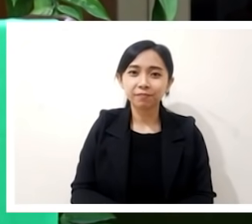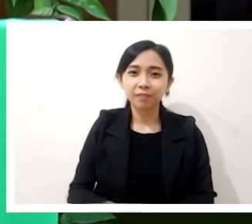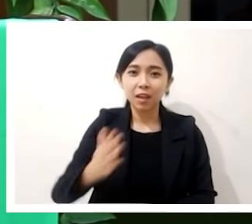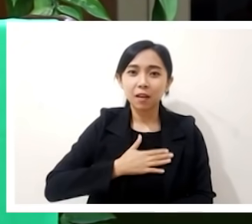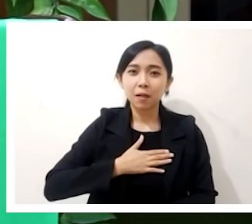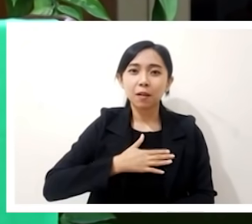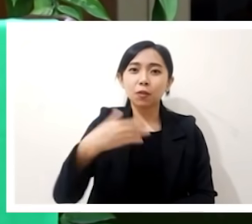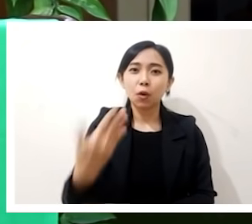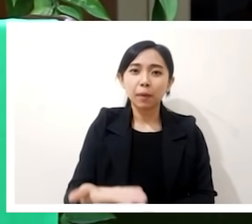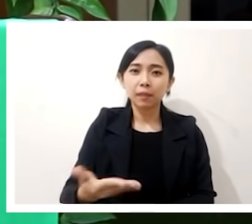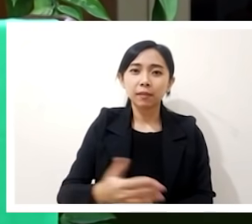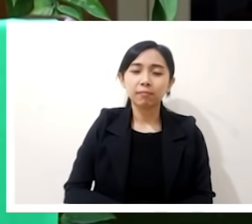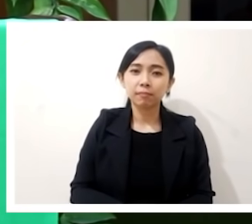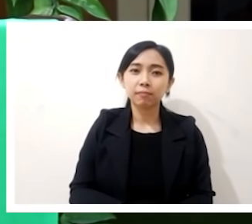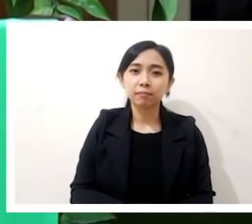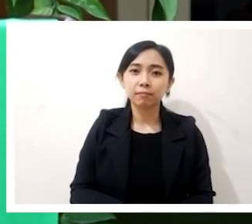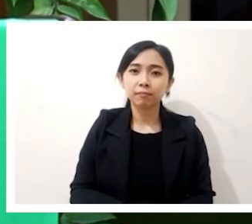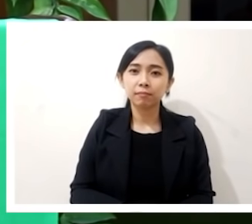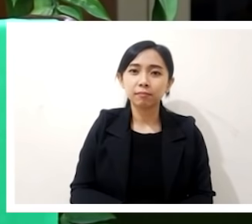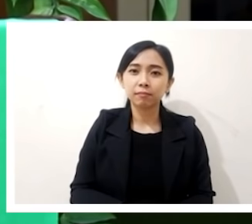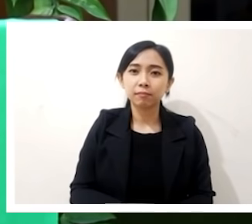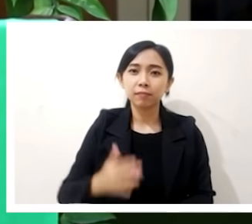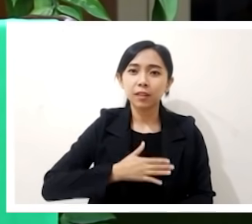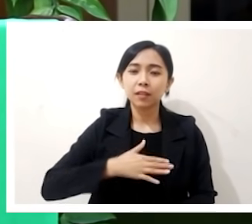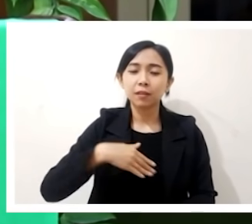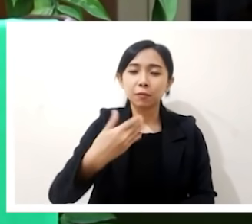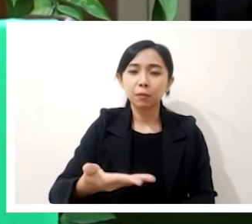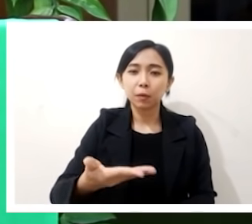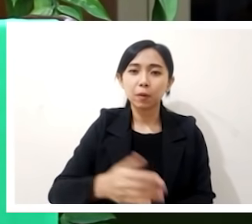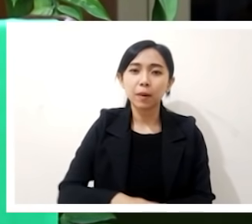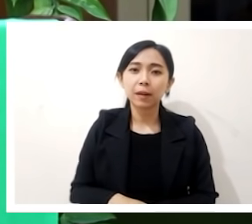dan kurban. Victim dan sacrifice.